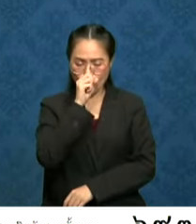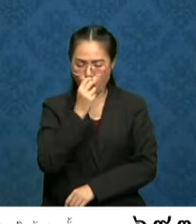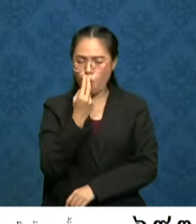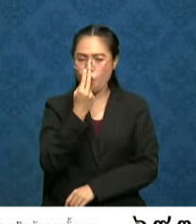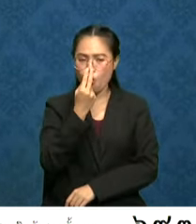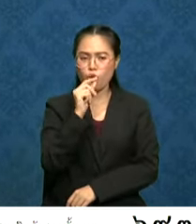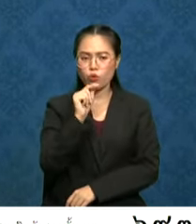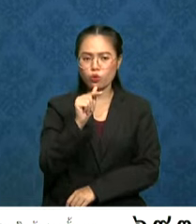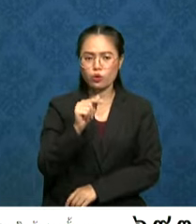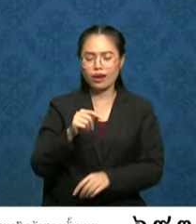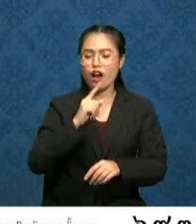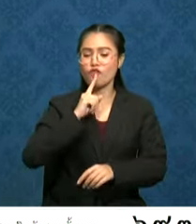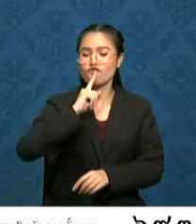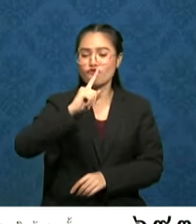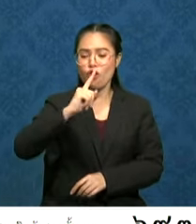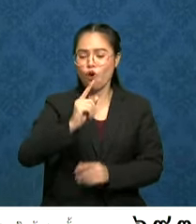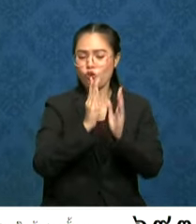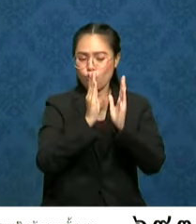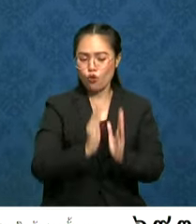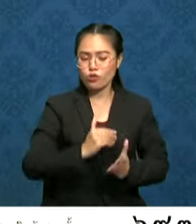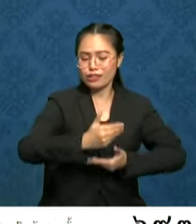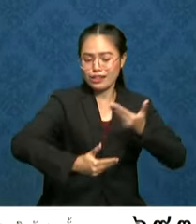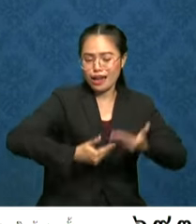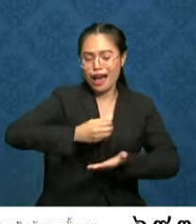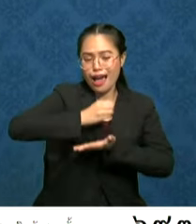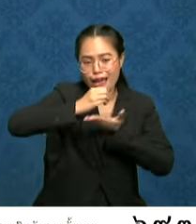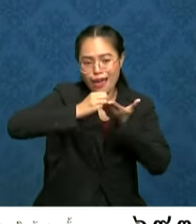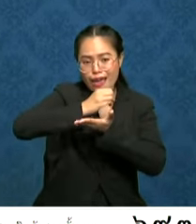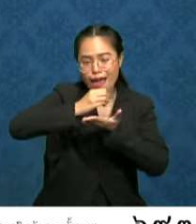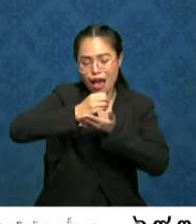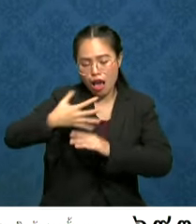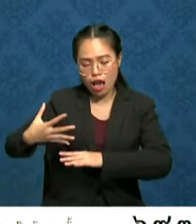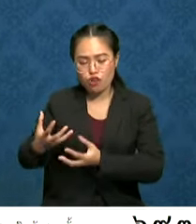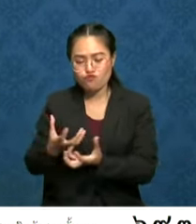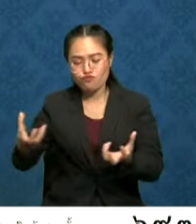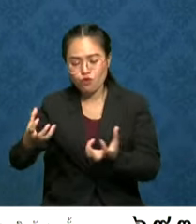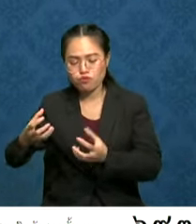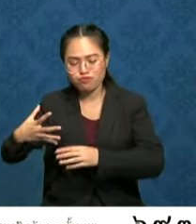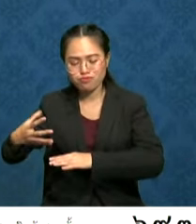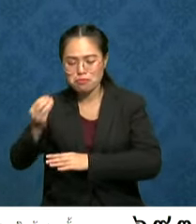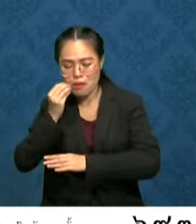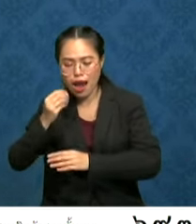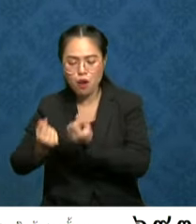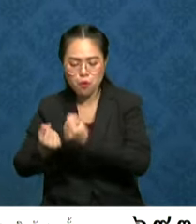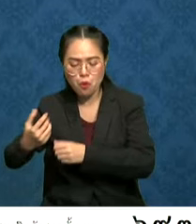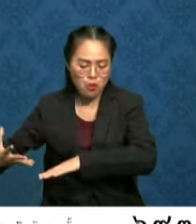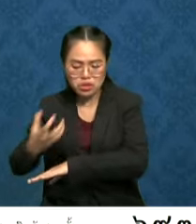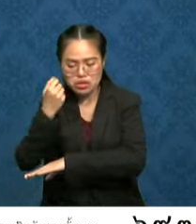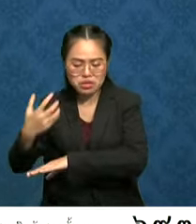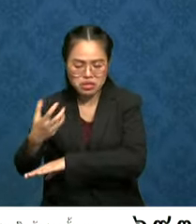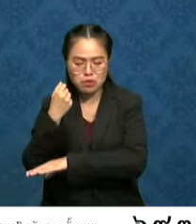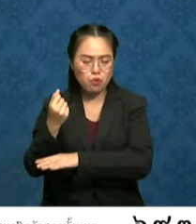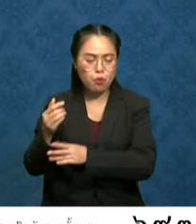ยอดการดำเนินคดีกับผู้ค้ายาเสพติดและยอดการอายัดทรัพย์ของผู้ค้ายาเสพติดครับกลับมีแนวโน้มลด